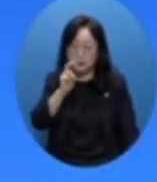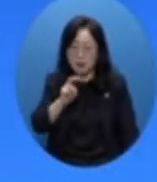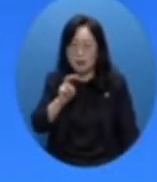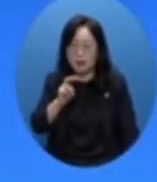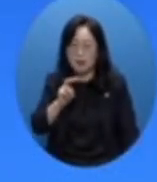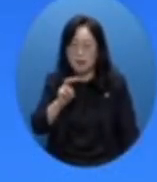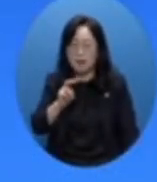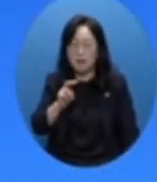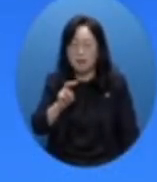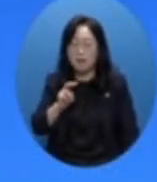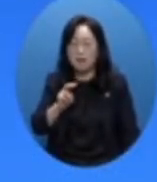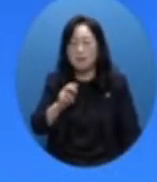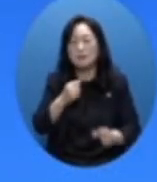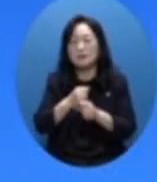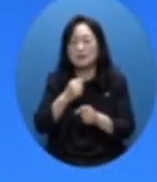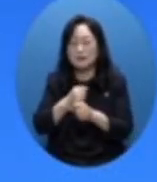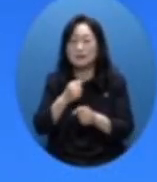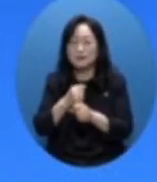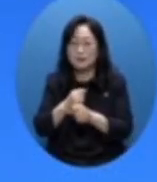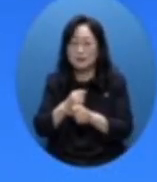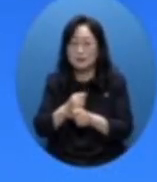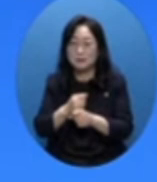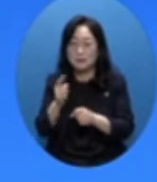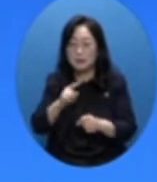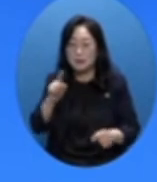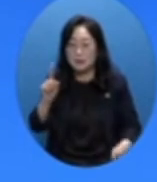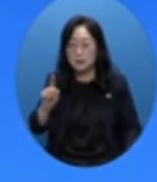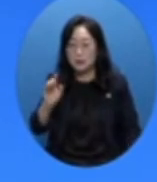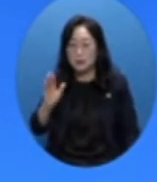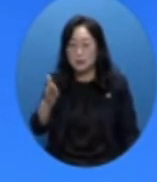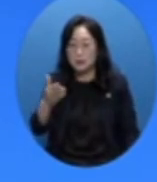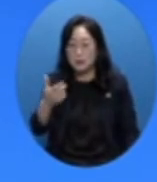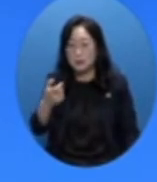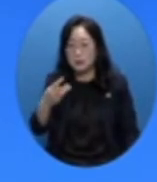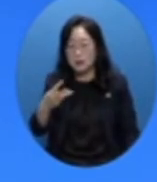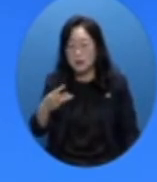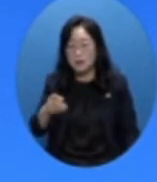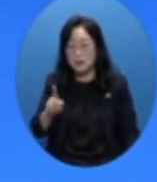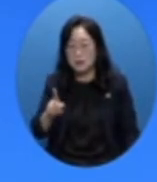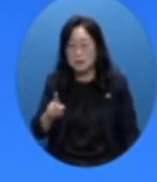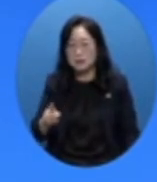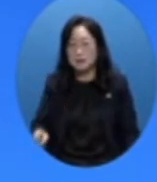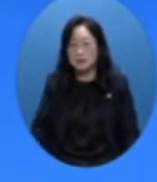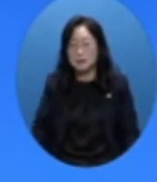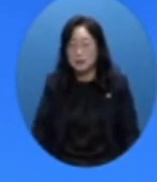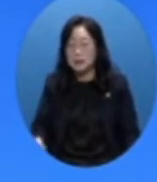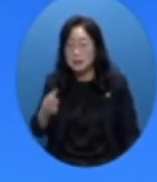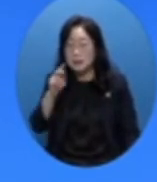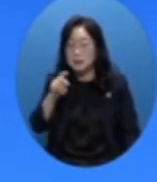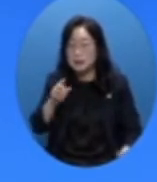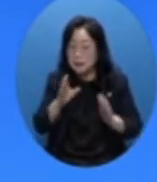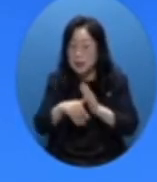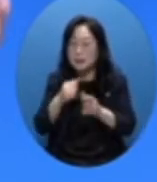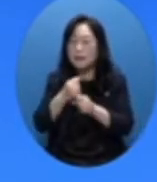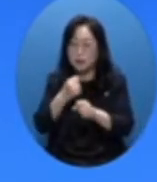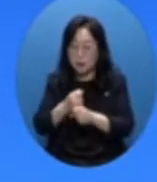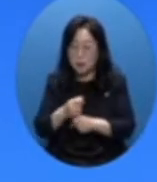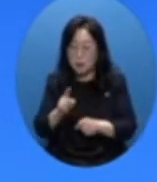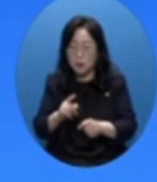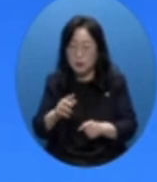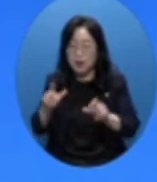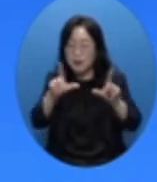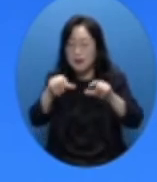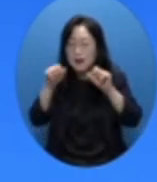o 를 선로를 맛을 가지고 친 작용이 1563 에 기타 시스템 이라는 곡인데 6월 그렇게 비롯해서 살아 계 진주